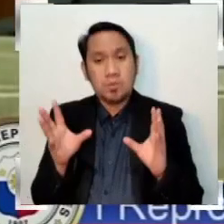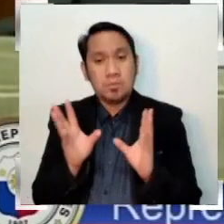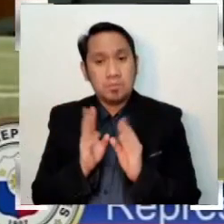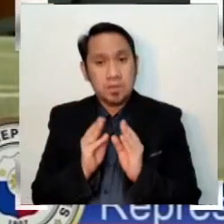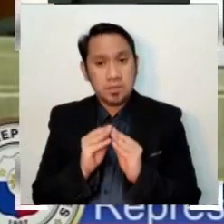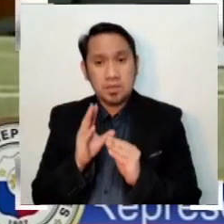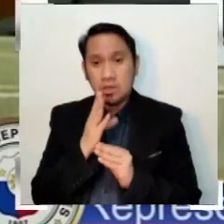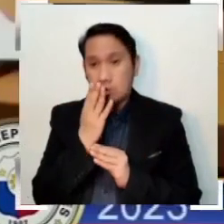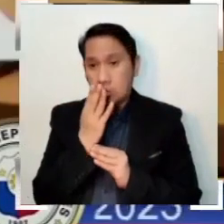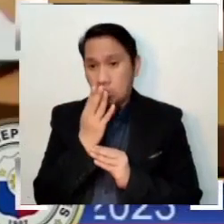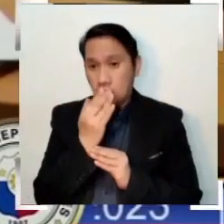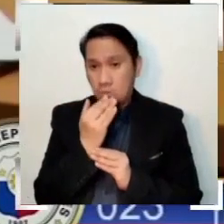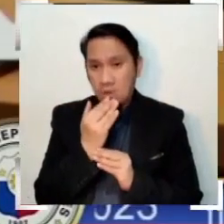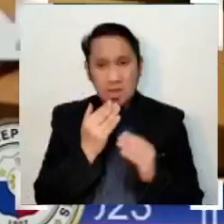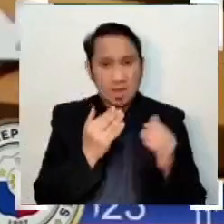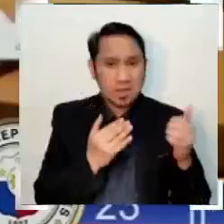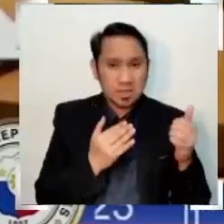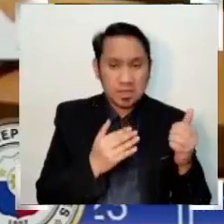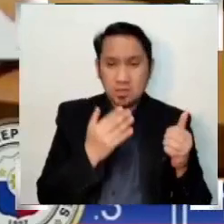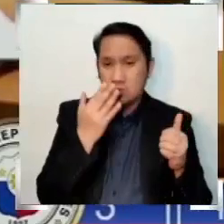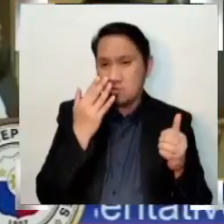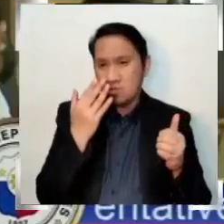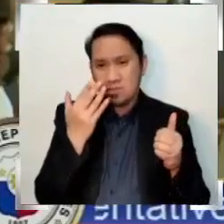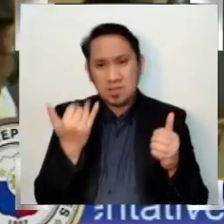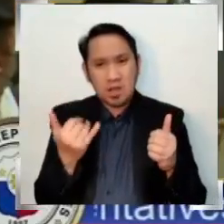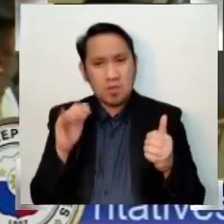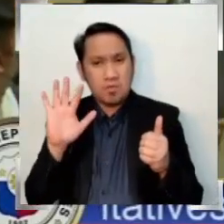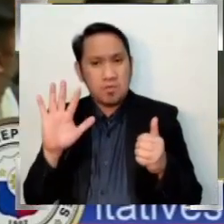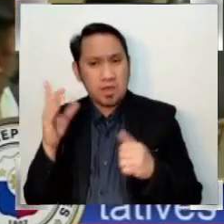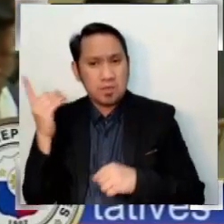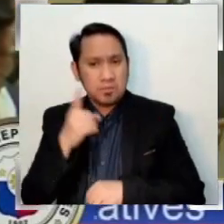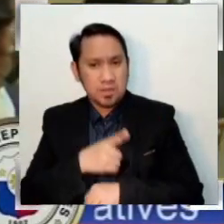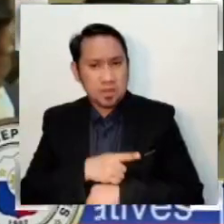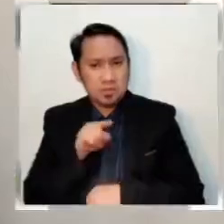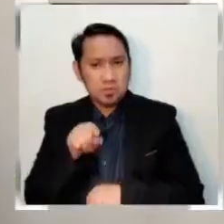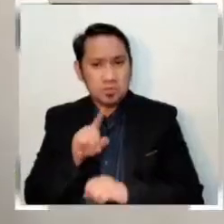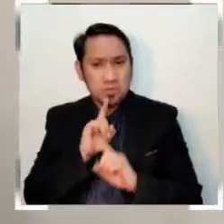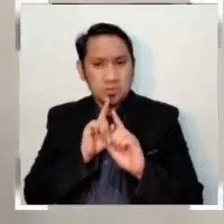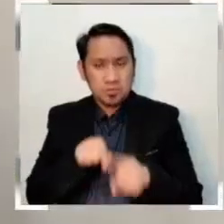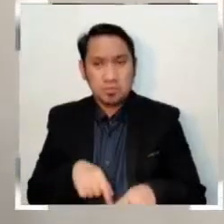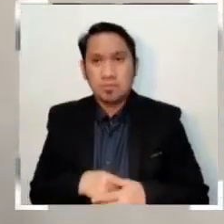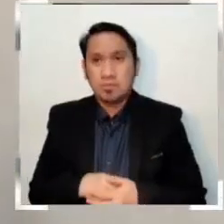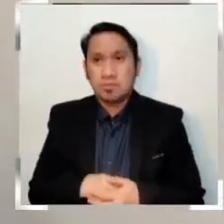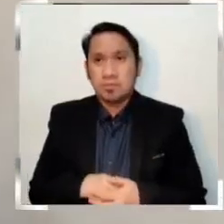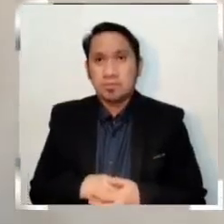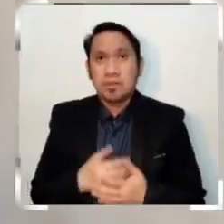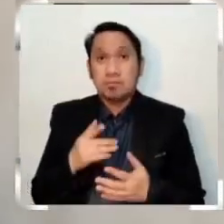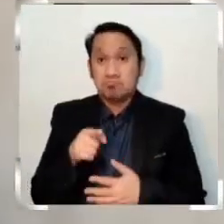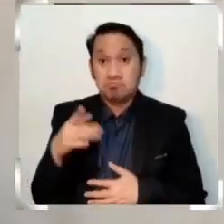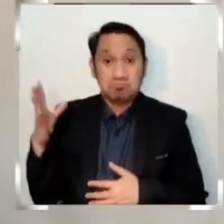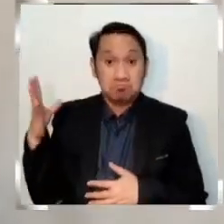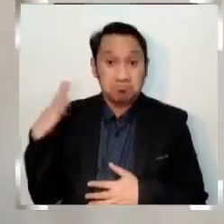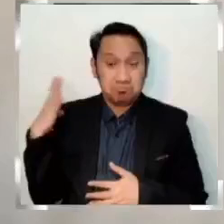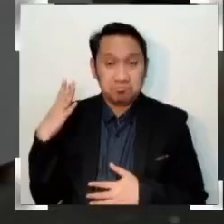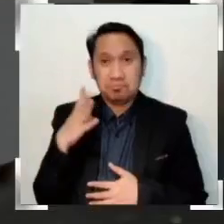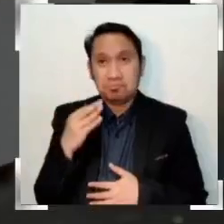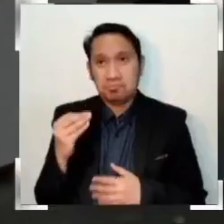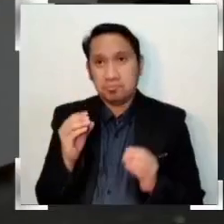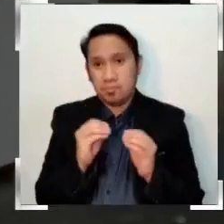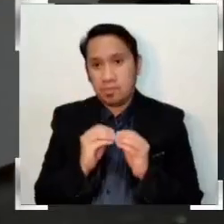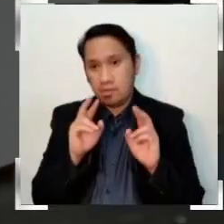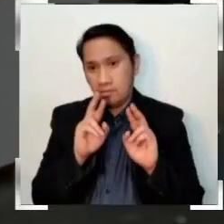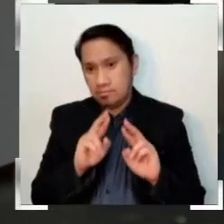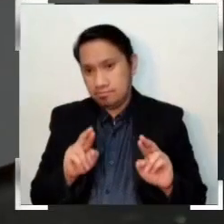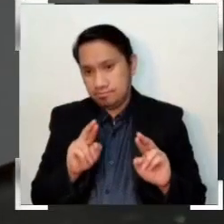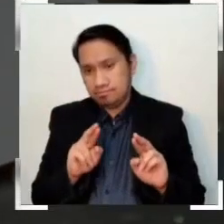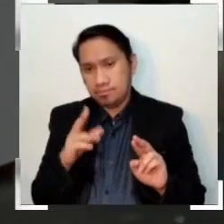10, 5 araw na lang ang palugit para sumagot si Teves? Hihintayin at pag-aaralan daw nila ang sagot